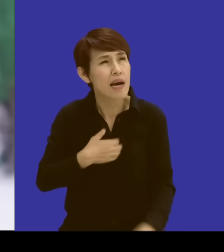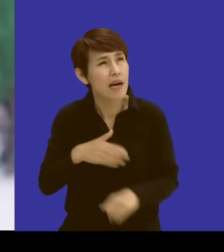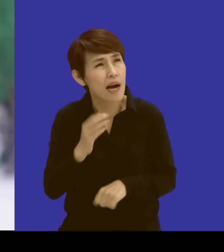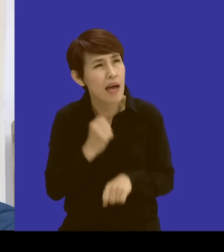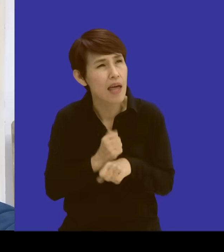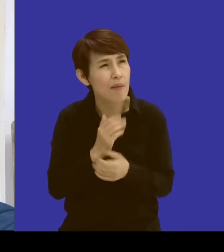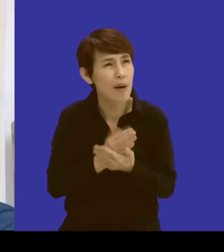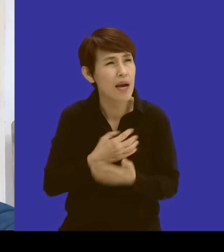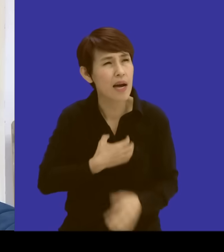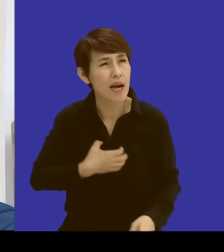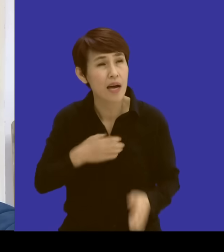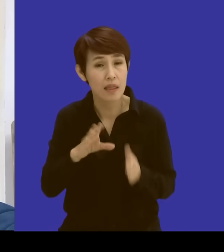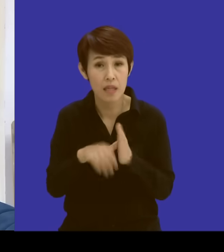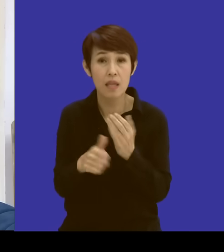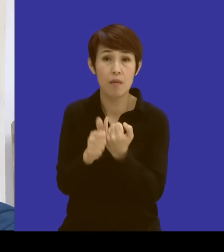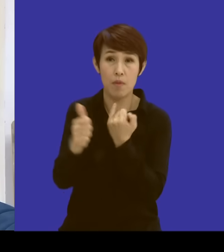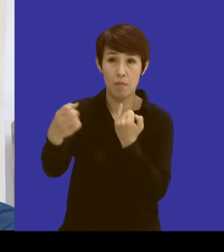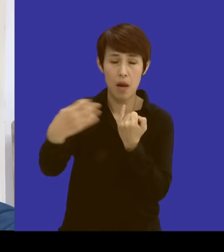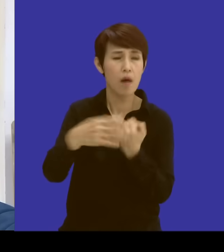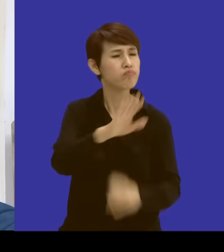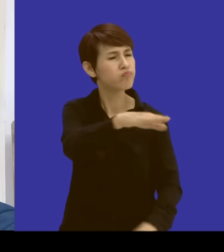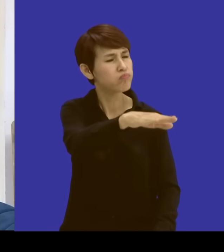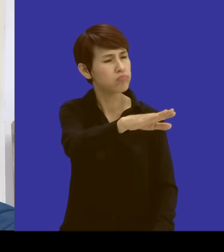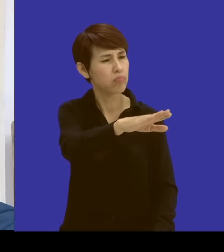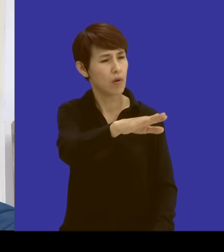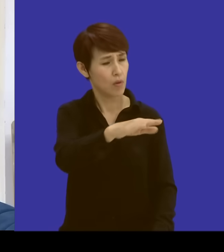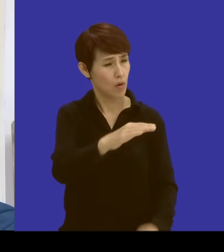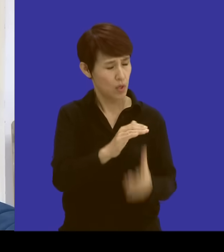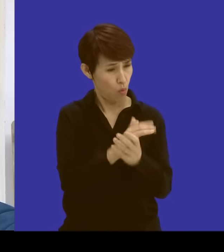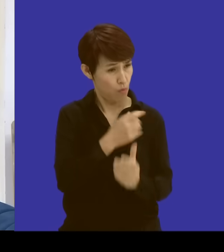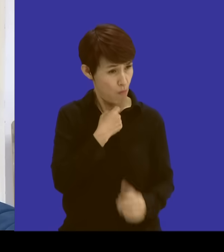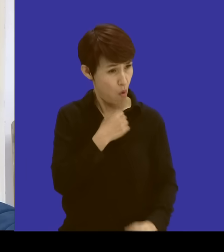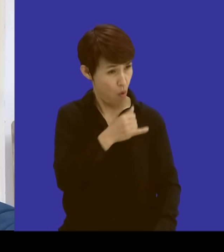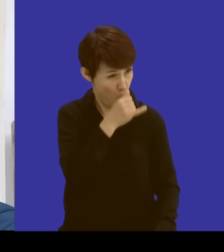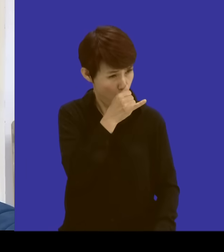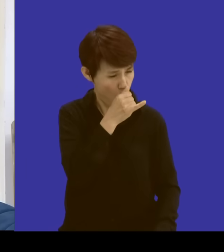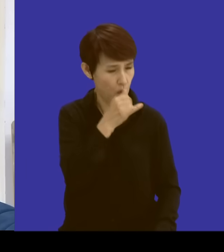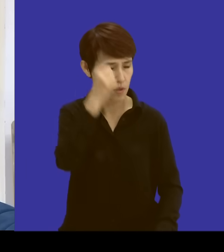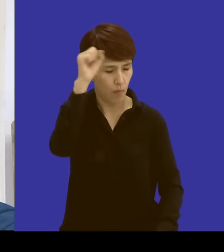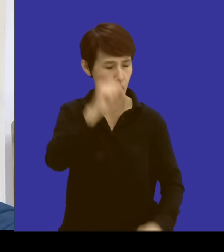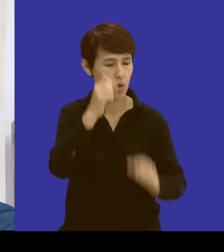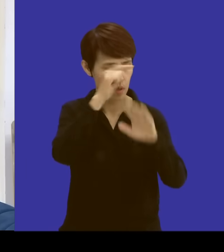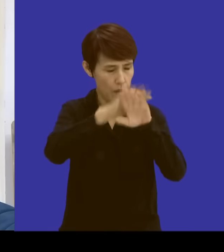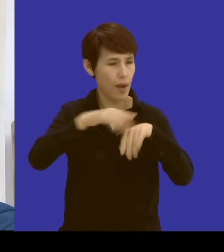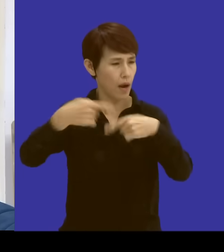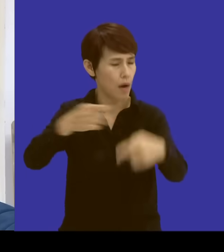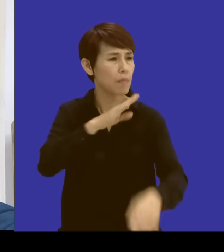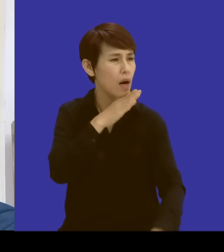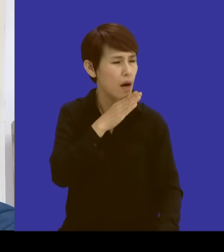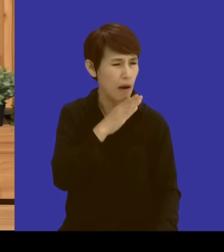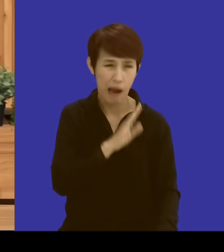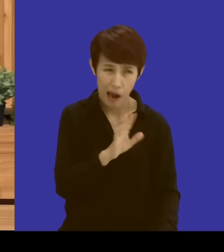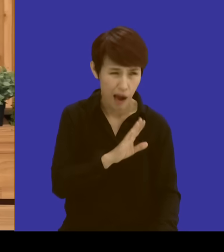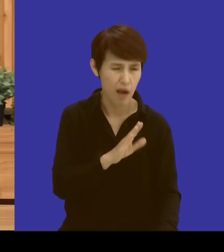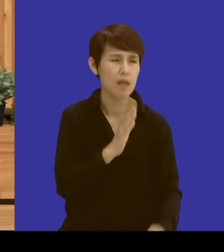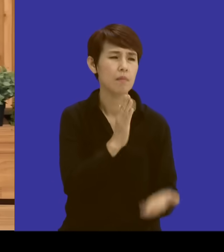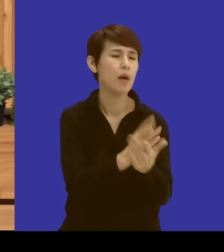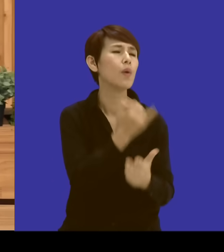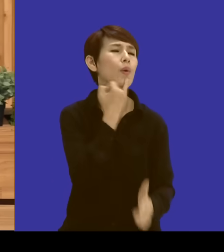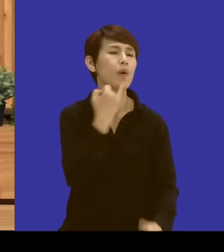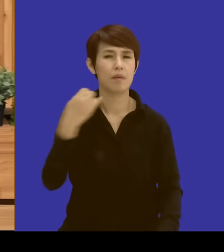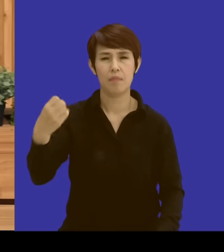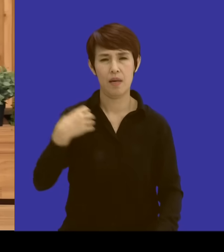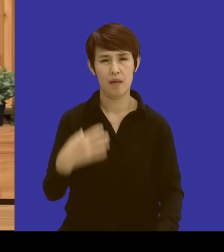되나 그러면 남편이 당신이 기도하고 싶은 이유면 새벽기도를 가라. 그렇지 않은 이유는 가지 마라. 그렇게